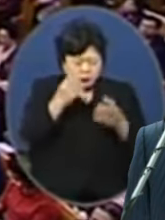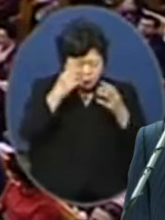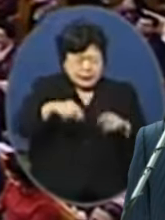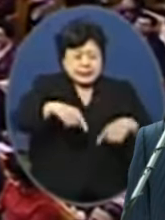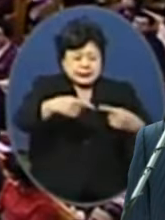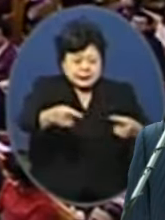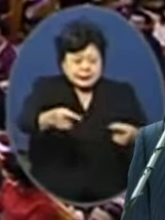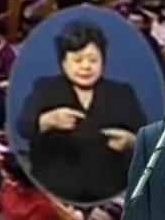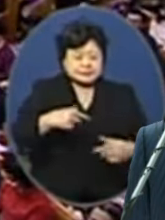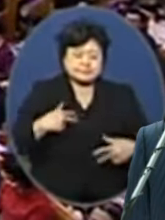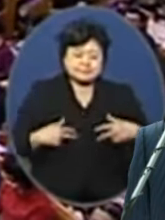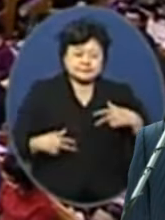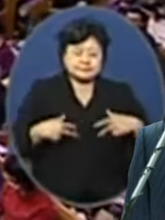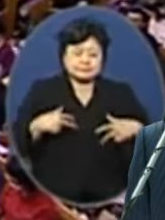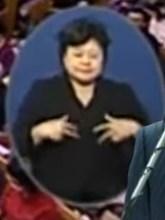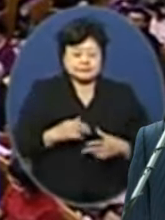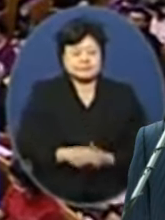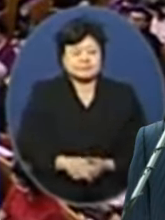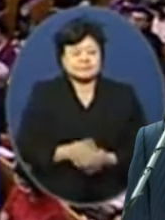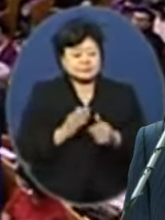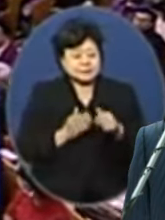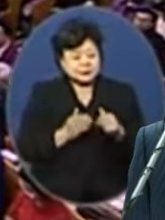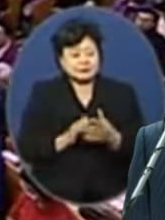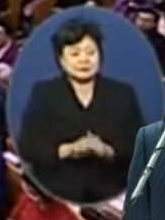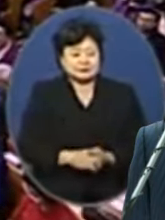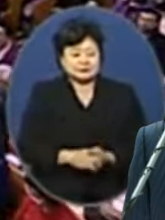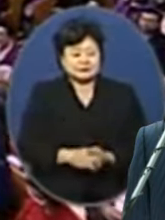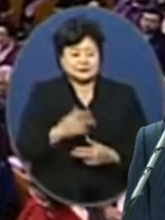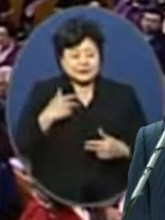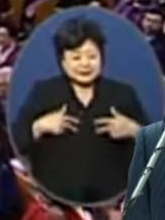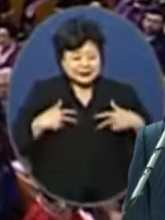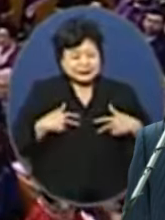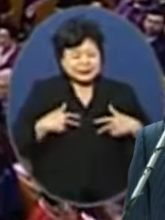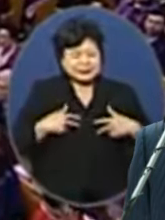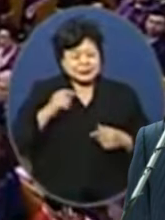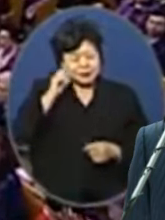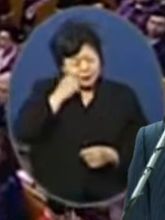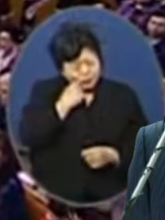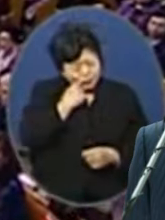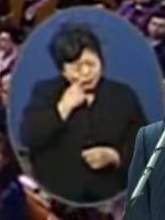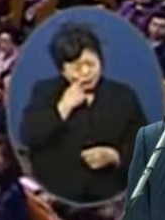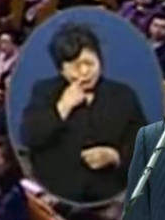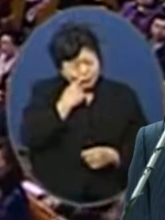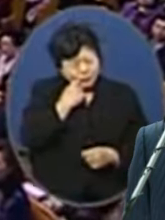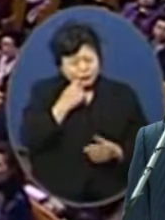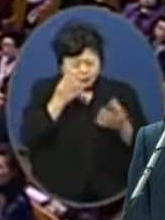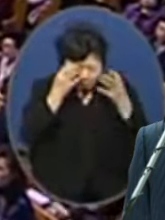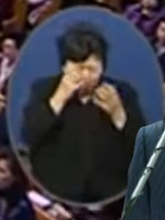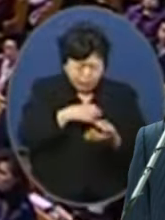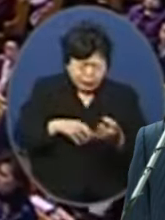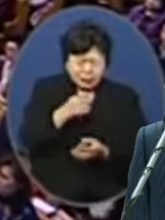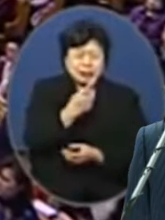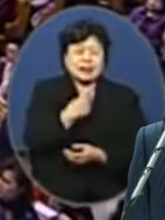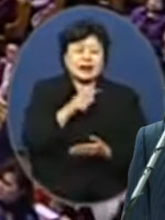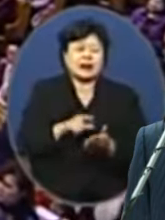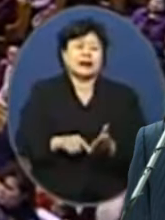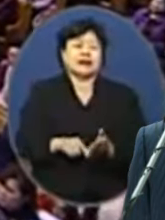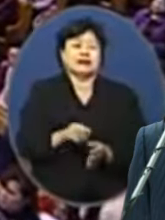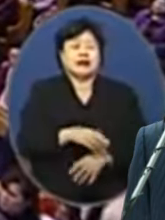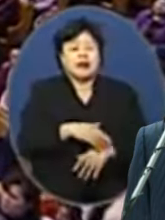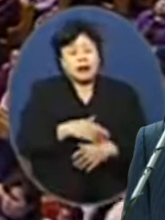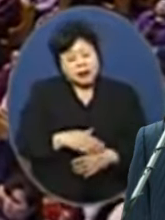참여하는 것으로 즐거워하라 즐거워할 수가 없지요 신 시험과 고난이다 보면 풀리지